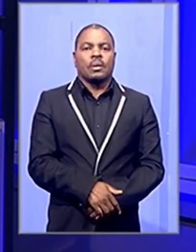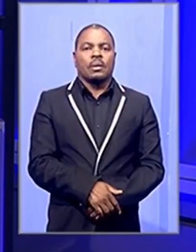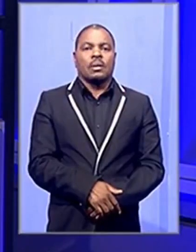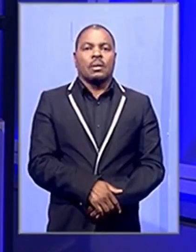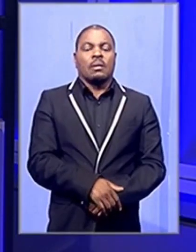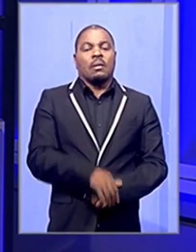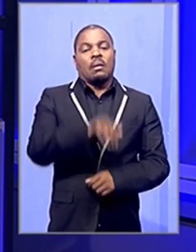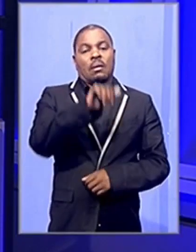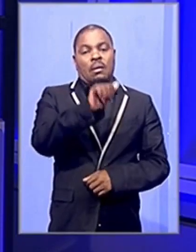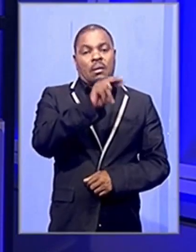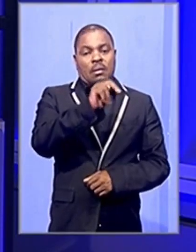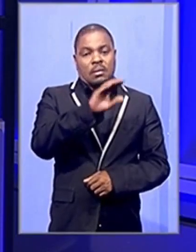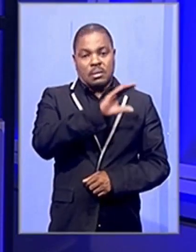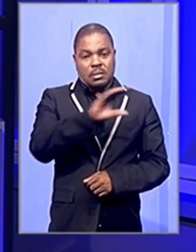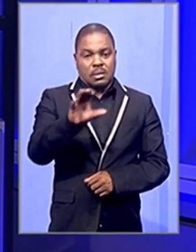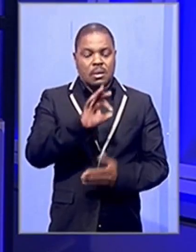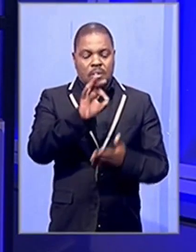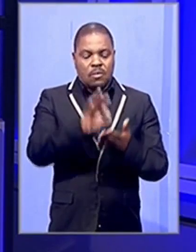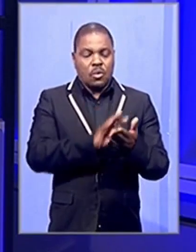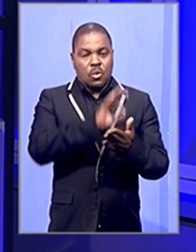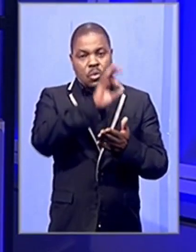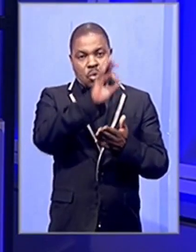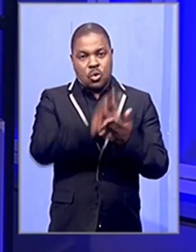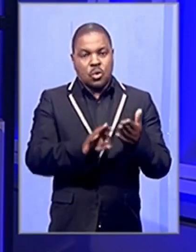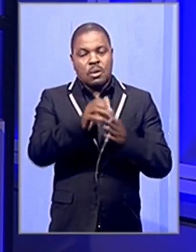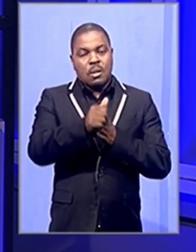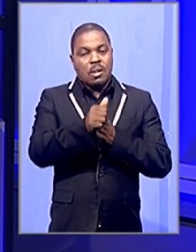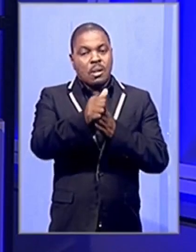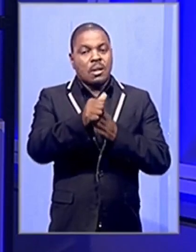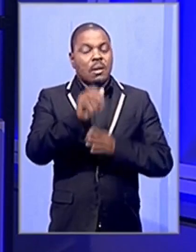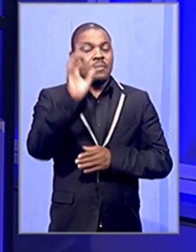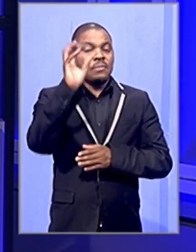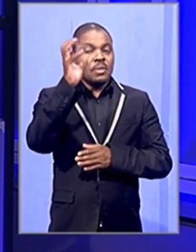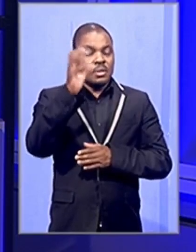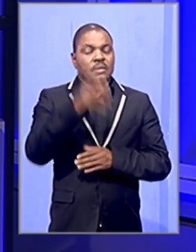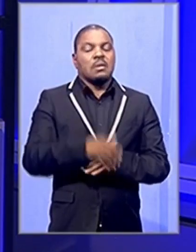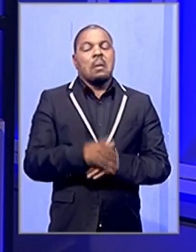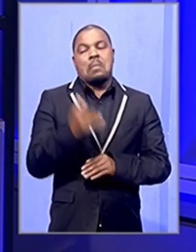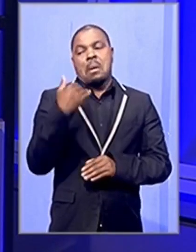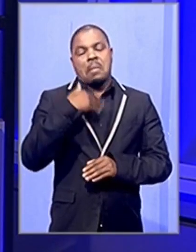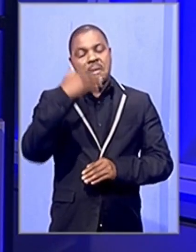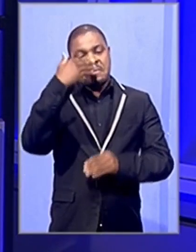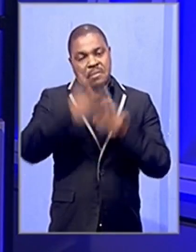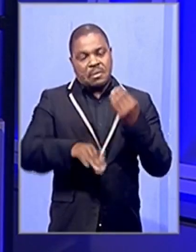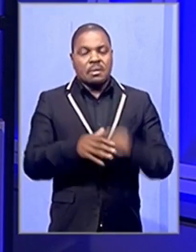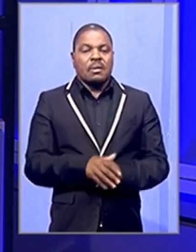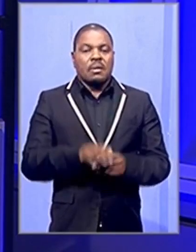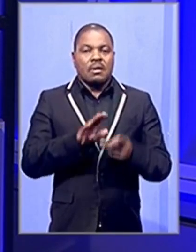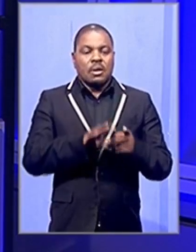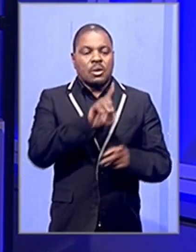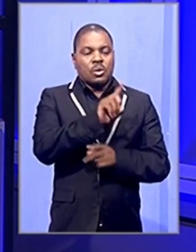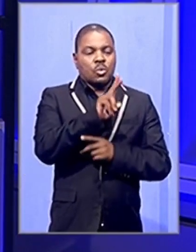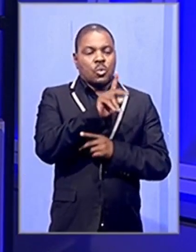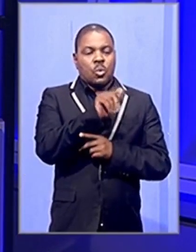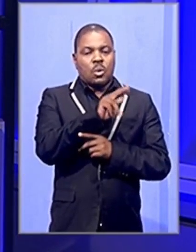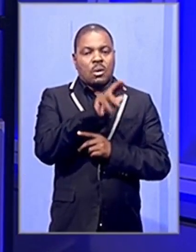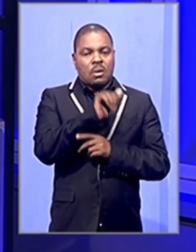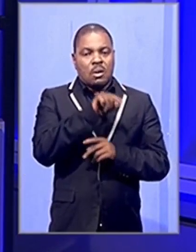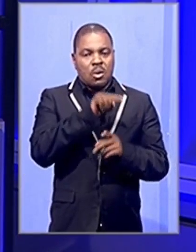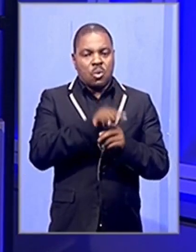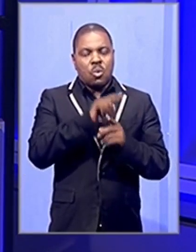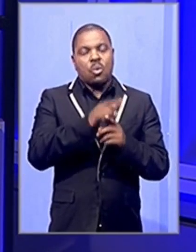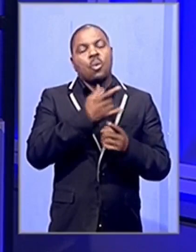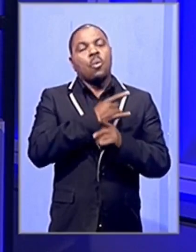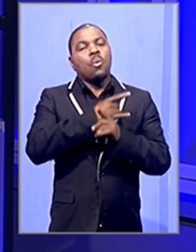Seboka sa kgetha boetapele ba ANC profensing ya Free State se phethetswe maobane mo Mxolisi Dukwana a kgethilweng